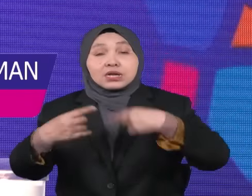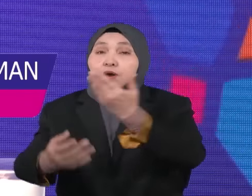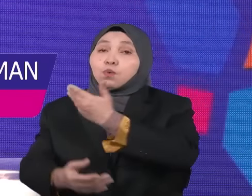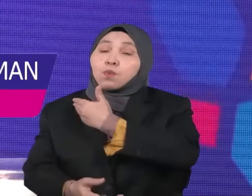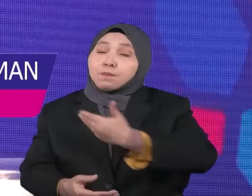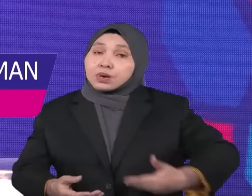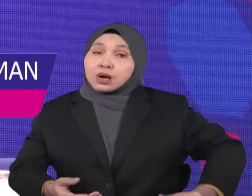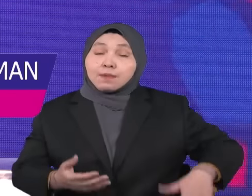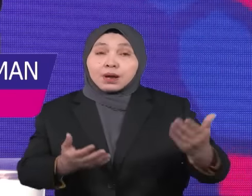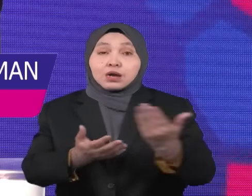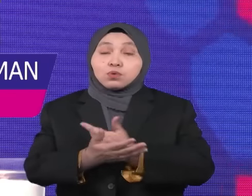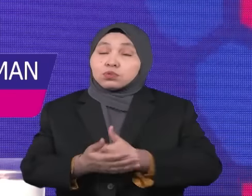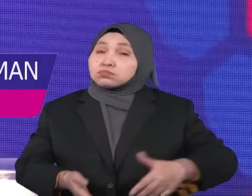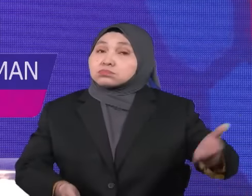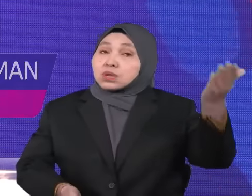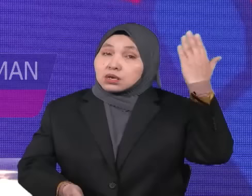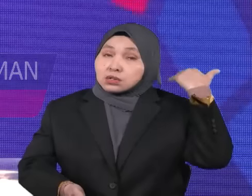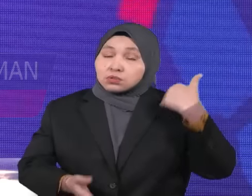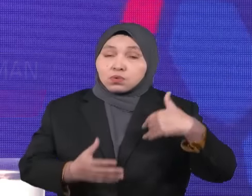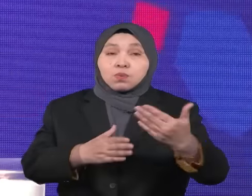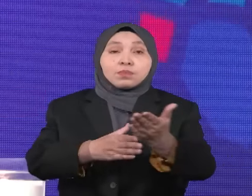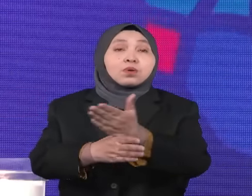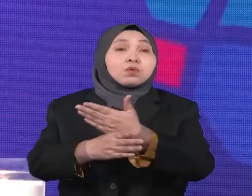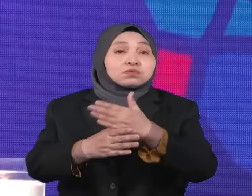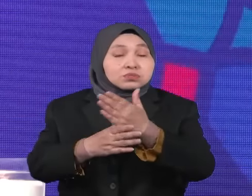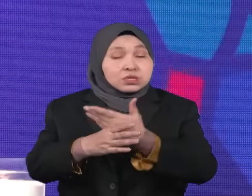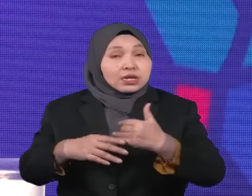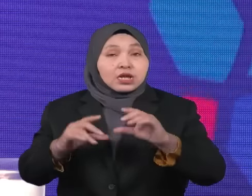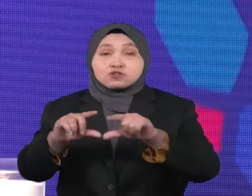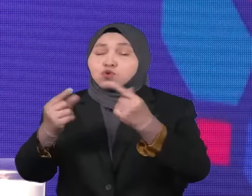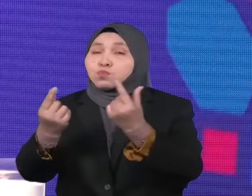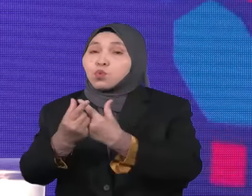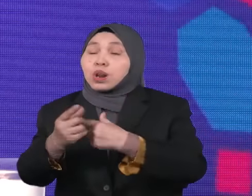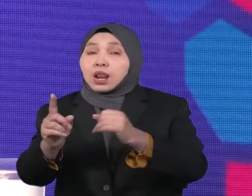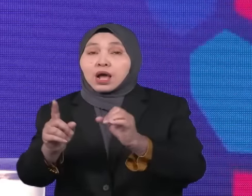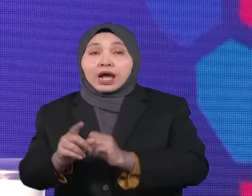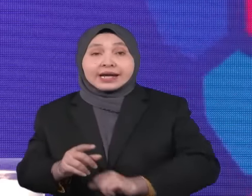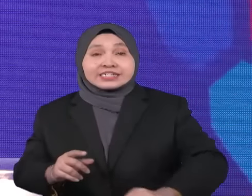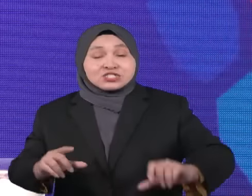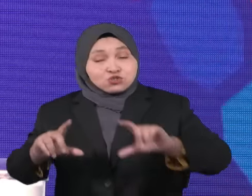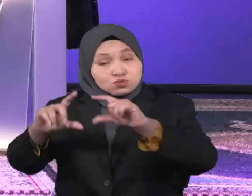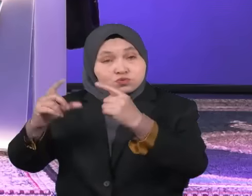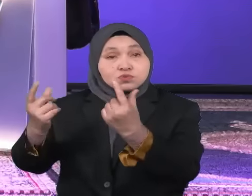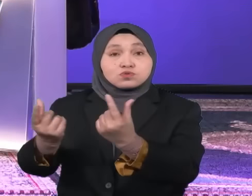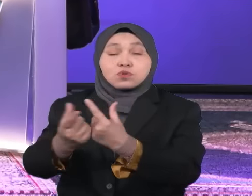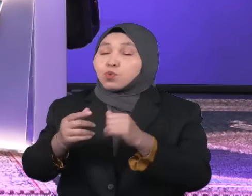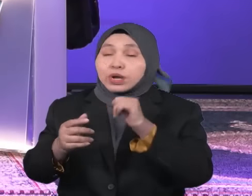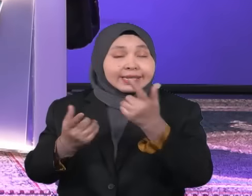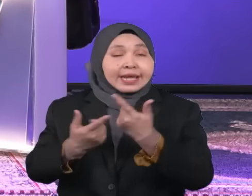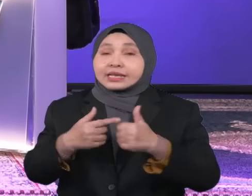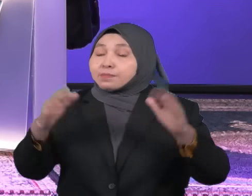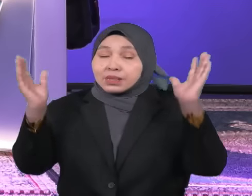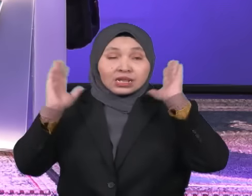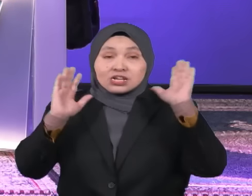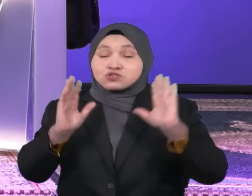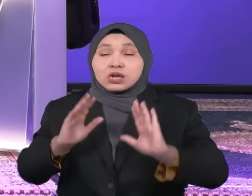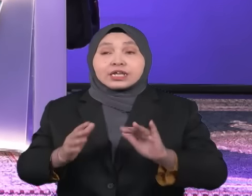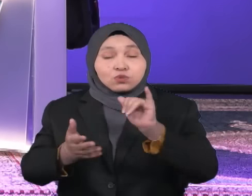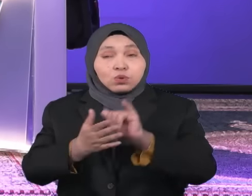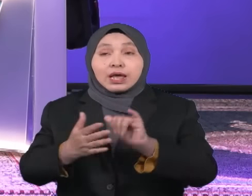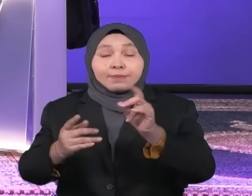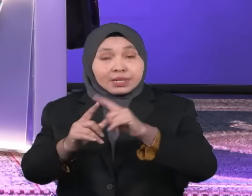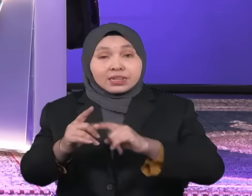yang baru itu tempoh hari, ada dikongsikan. Ada sekumpulan jemaah, tapi bukan daripada Malaysia lah. Dia itulah bila